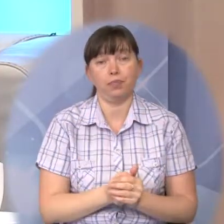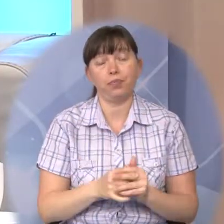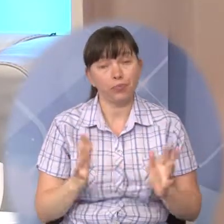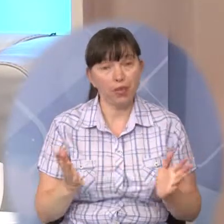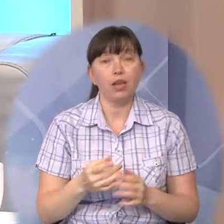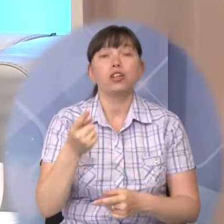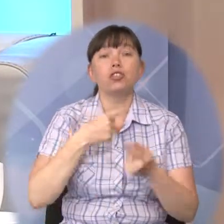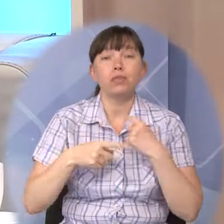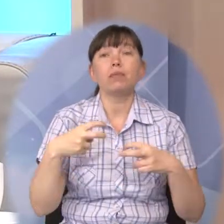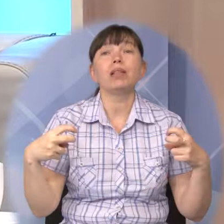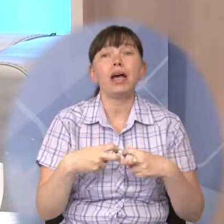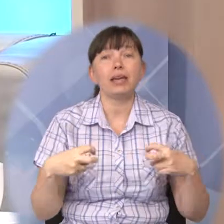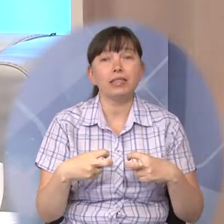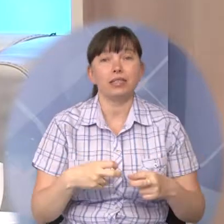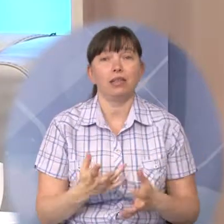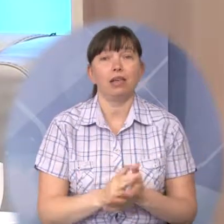Revenim la Rezina.